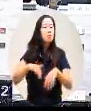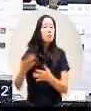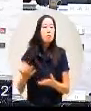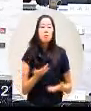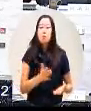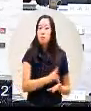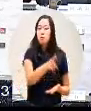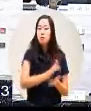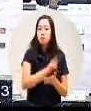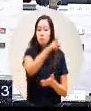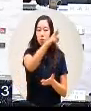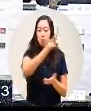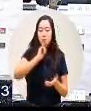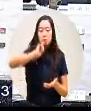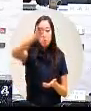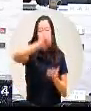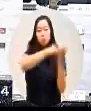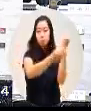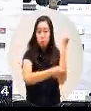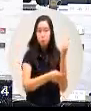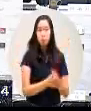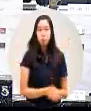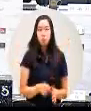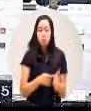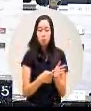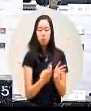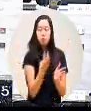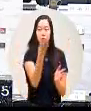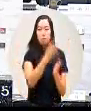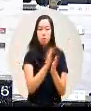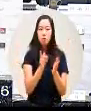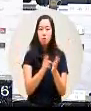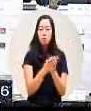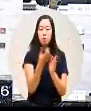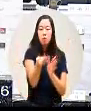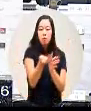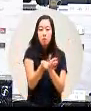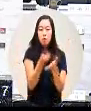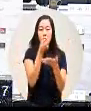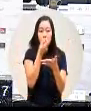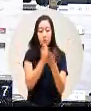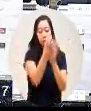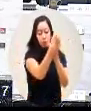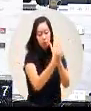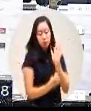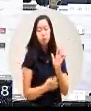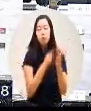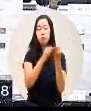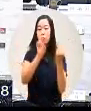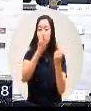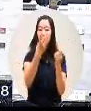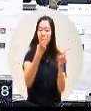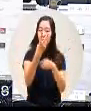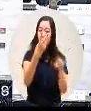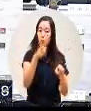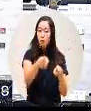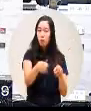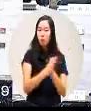已经讲第三遍了，是不是？啊，我讲过人这十二个，简单起来这十二个，这十二个唔算应